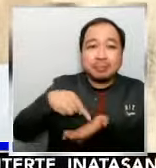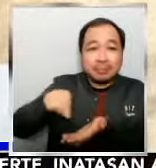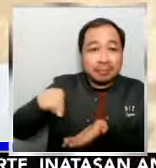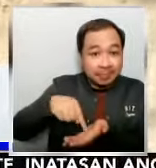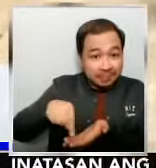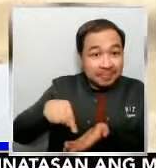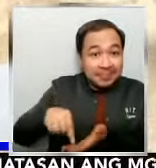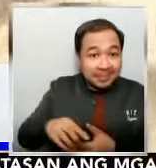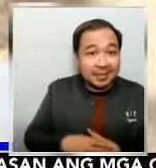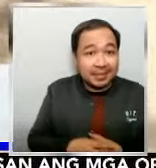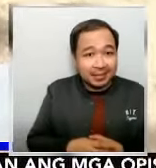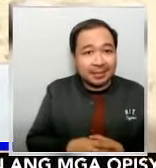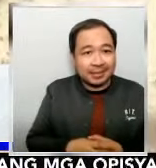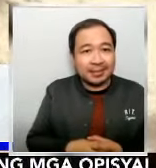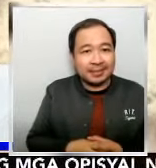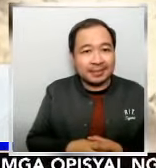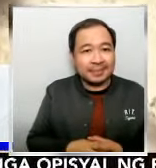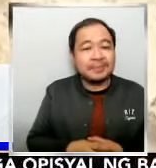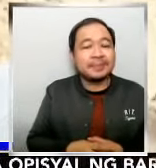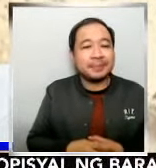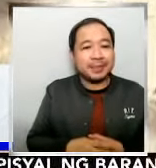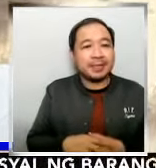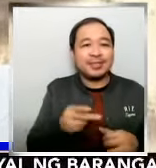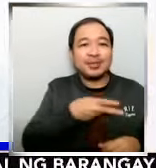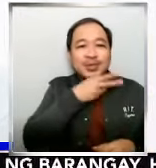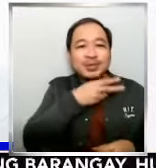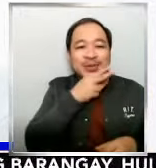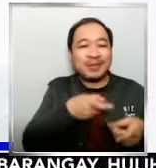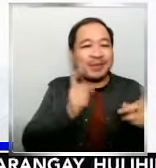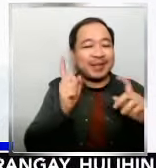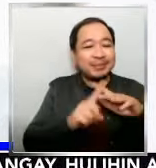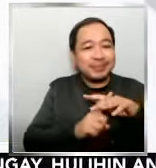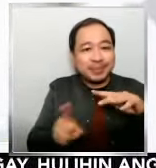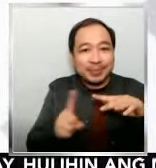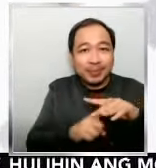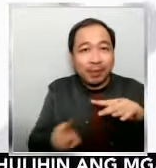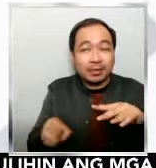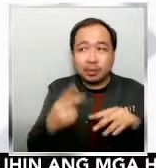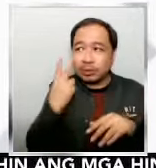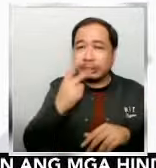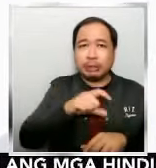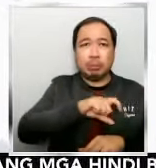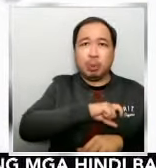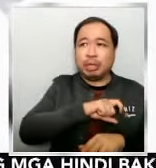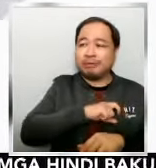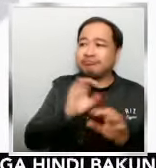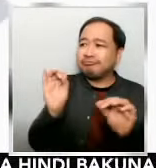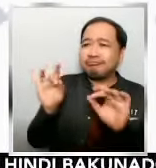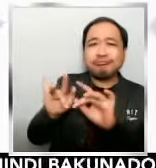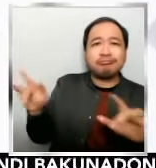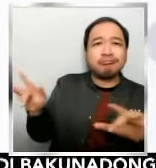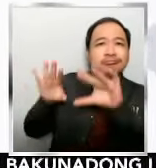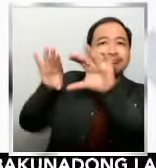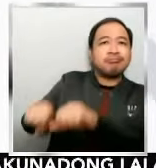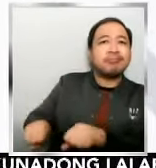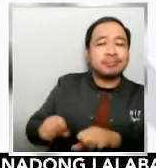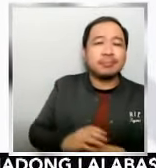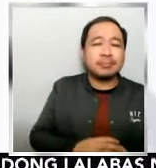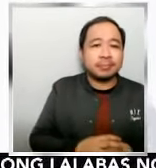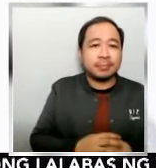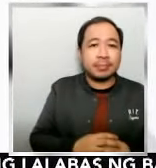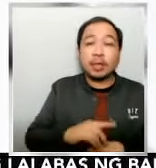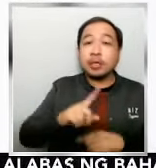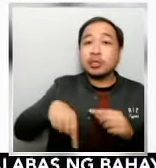umanong umalis ang mga suspect, kaya hindi na naabutan ng pulisya. Nahagip po sila ng CCTV po